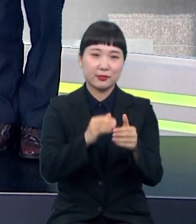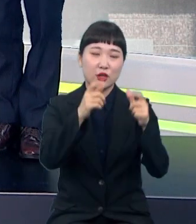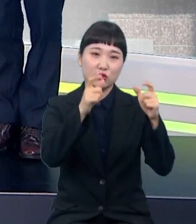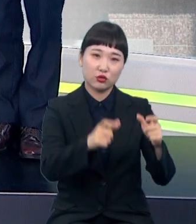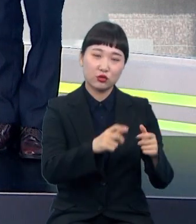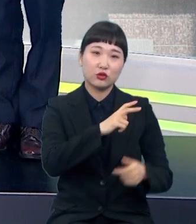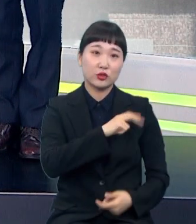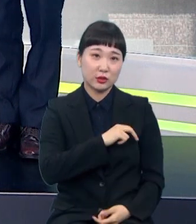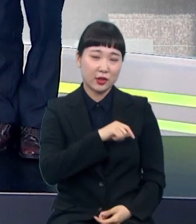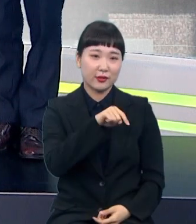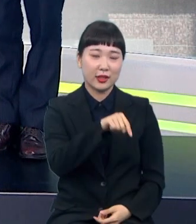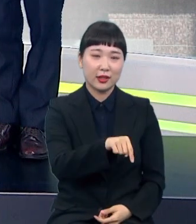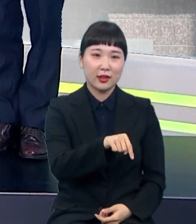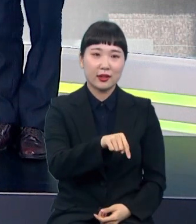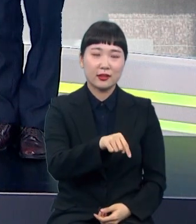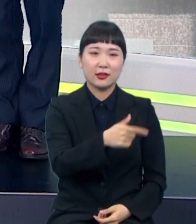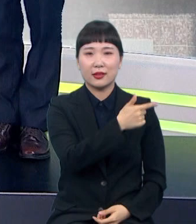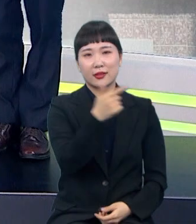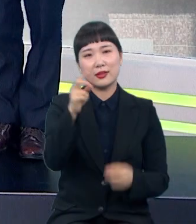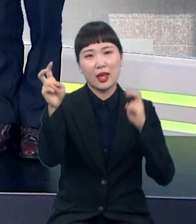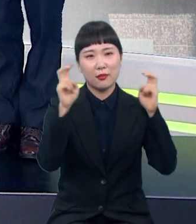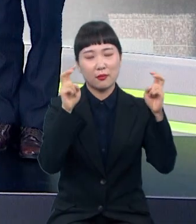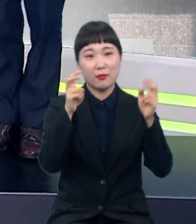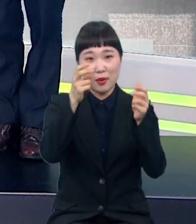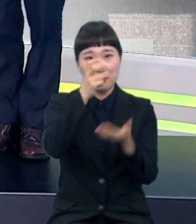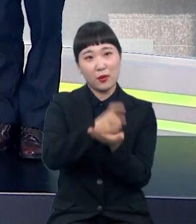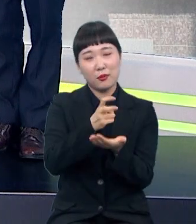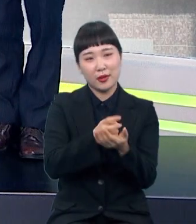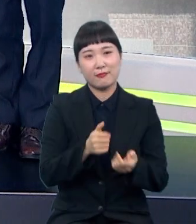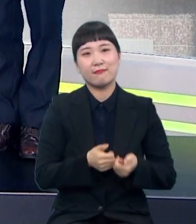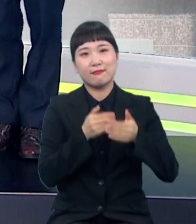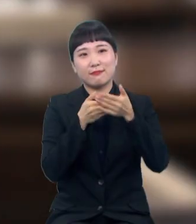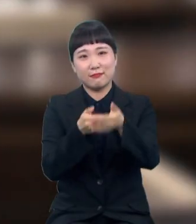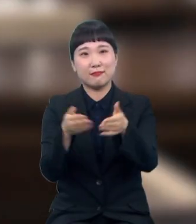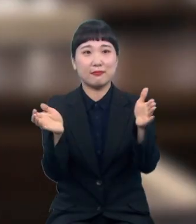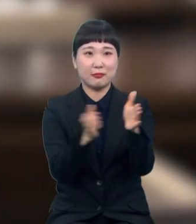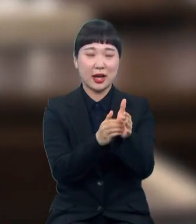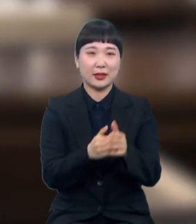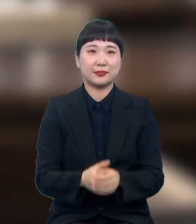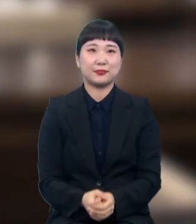상고를 결정해 대법원까지 가게 됐습니다. 보도에 김지영 기자입니다.